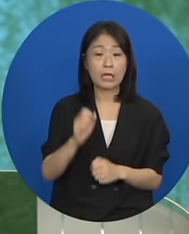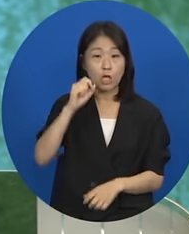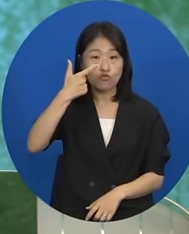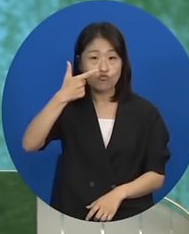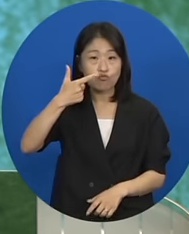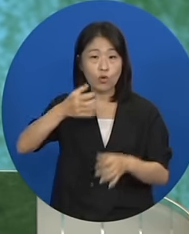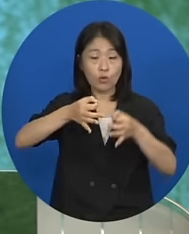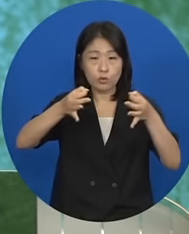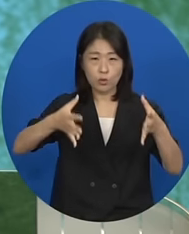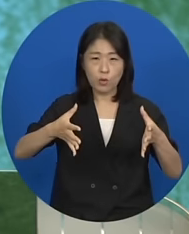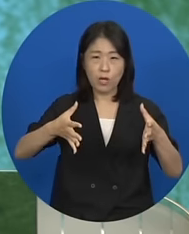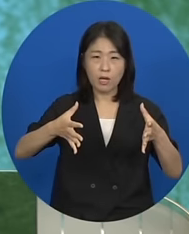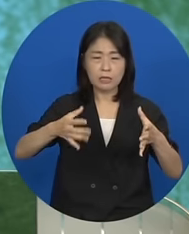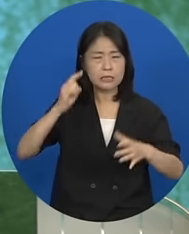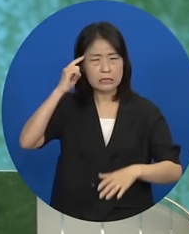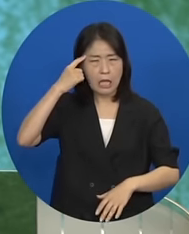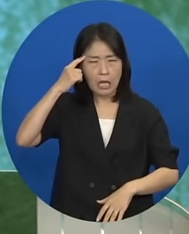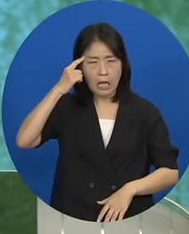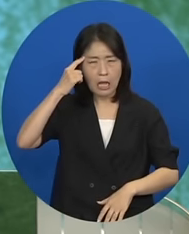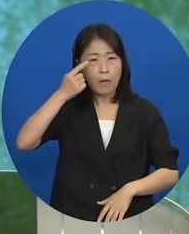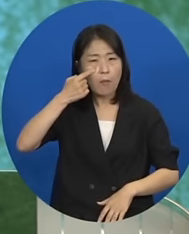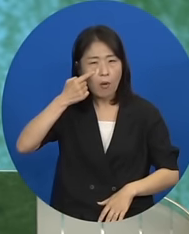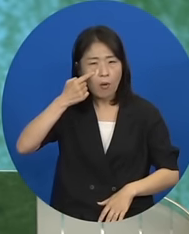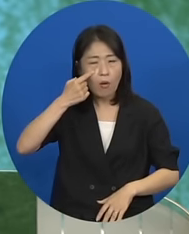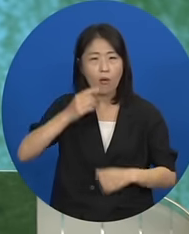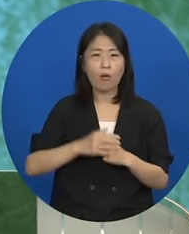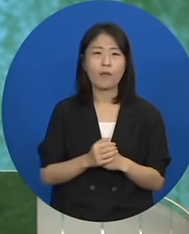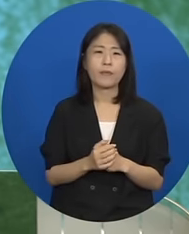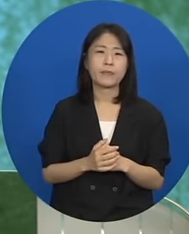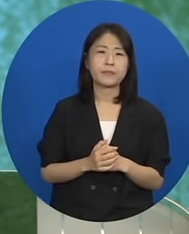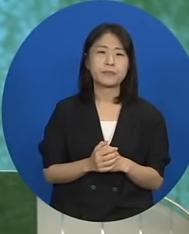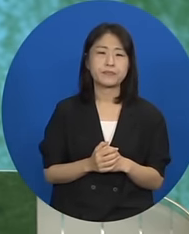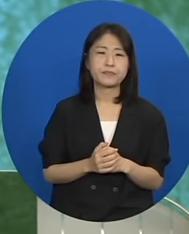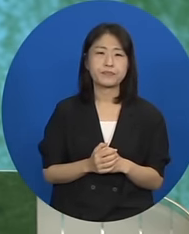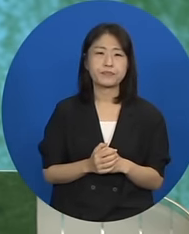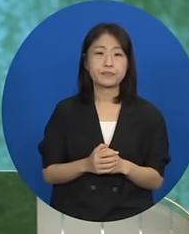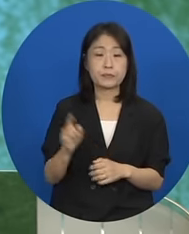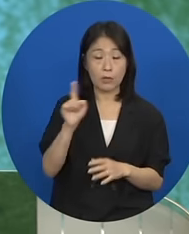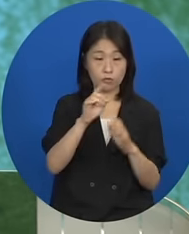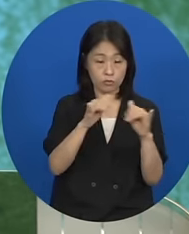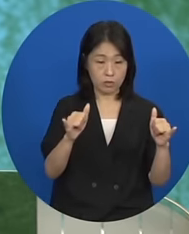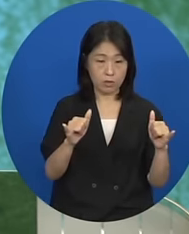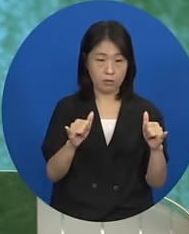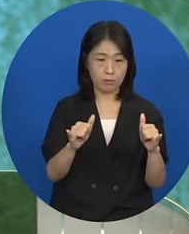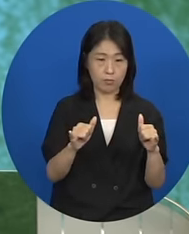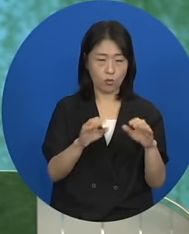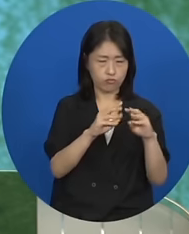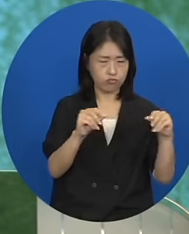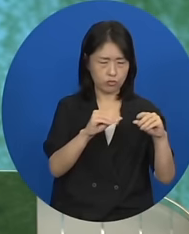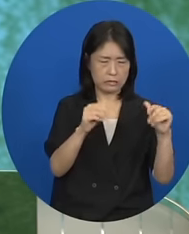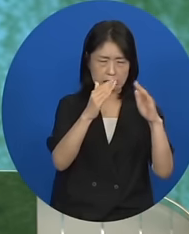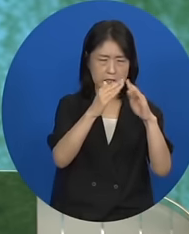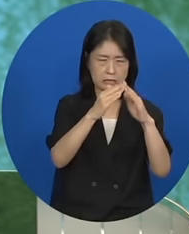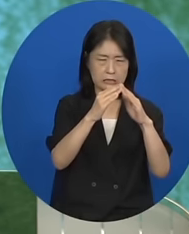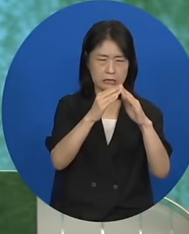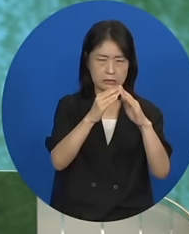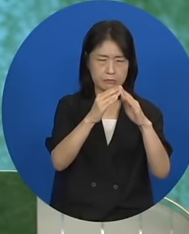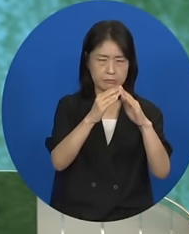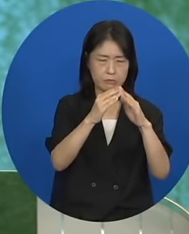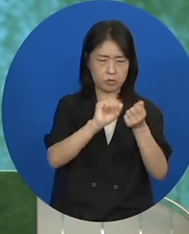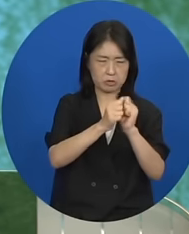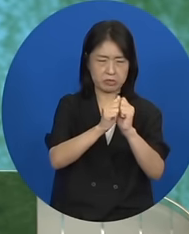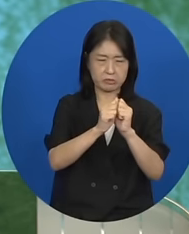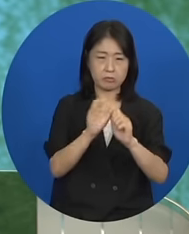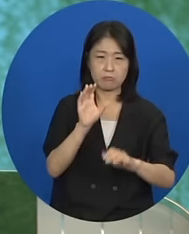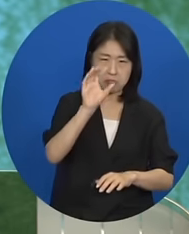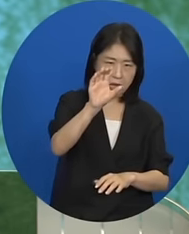전반기를 한번 돌아보시길 바랍니다 어떤 분은요 부동산과 주식이나 뭐 여러가지 투자를 잘하셔서